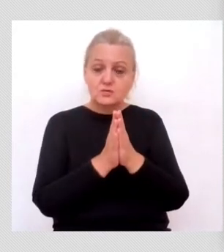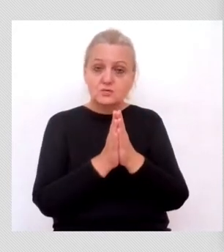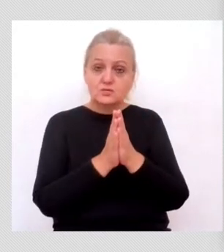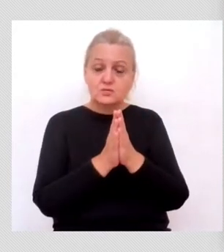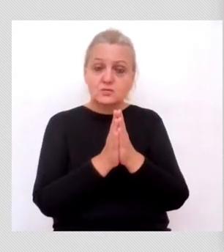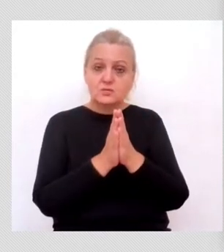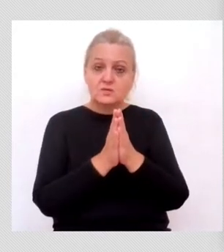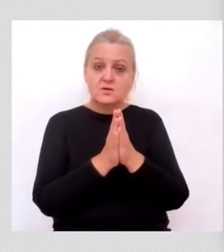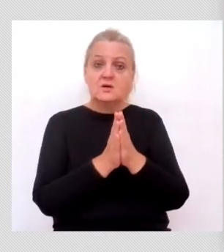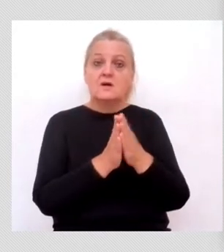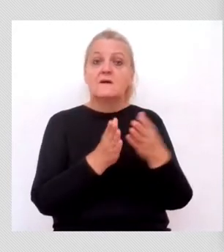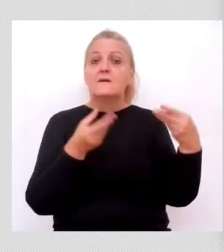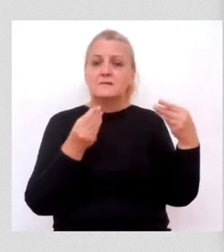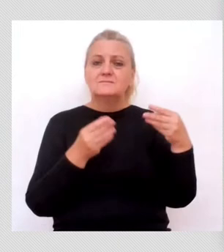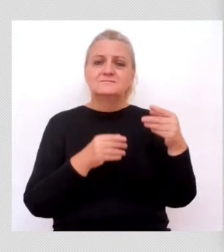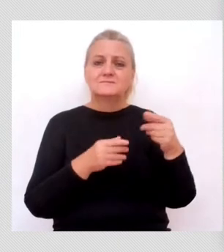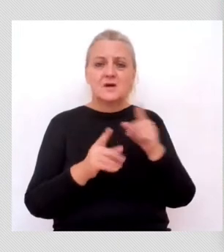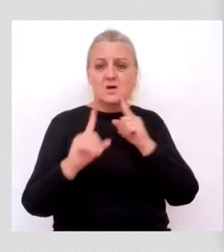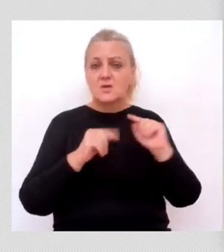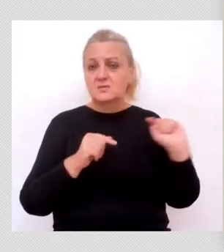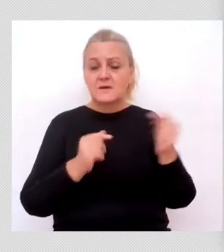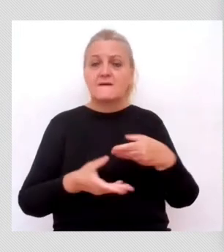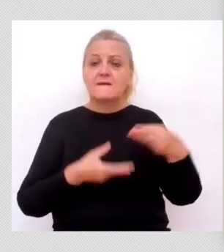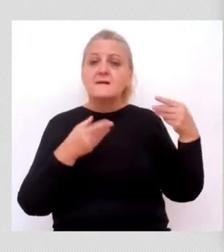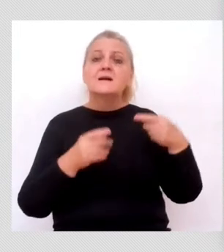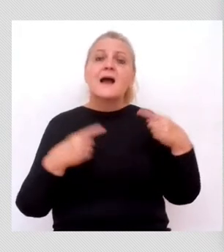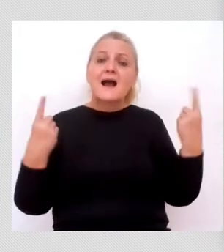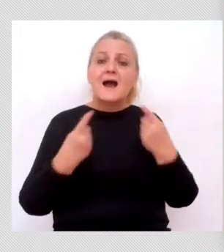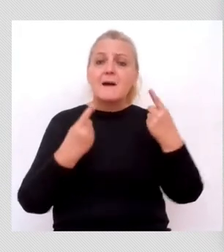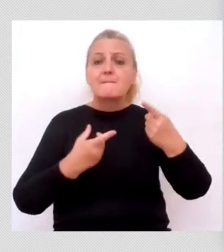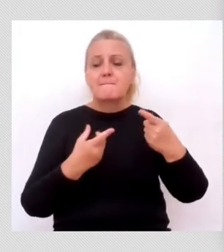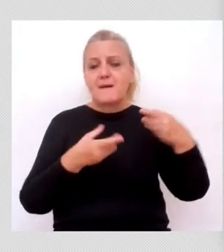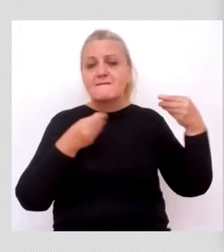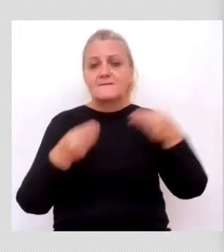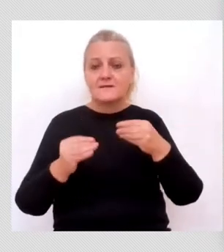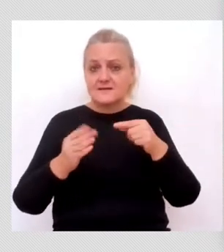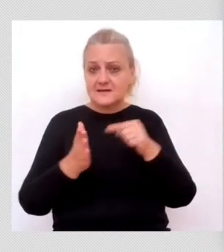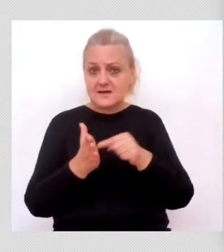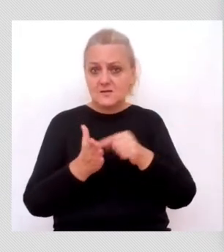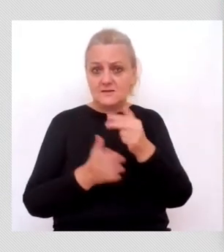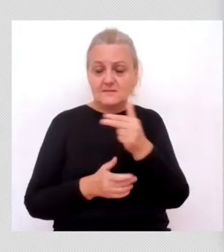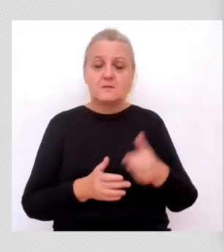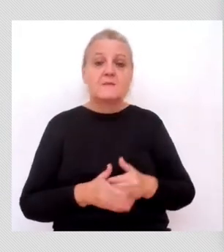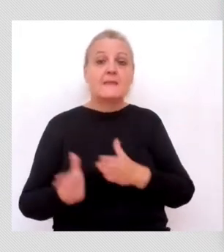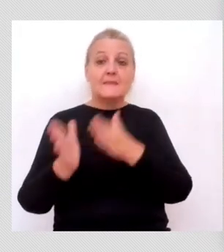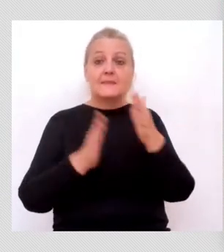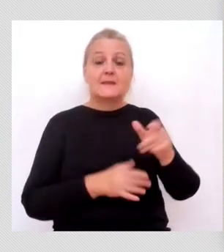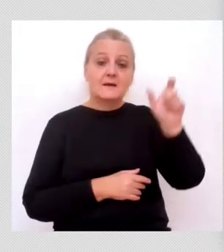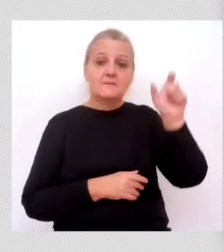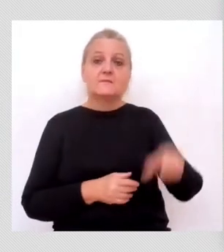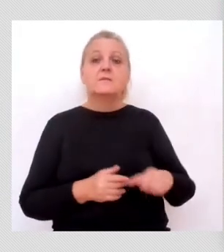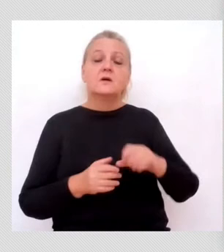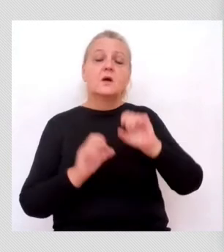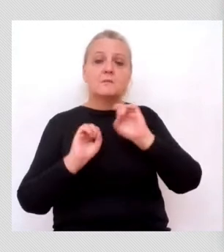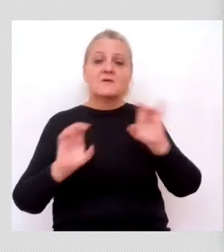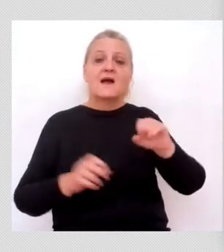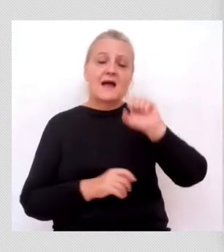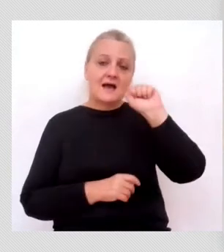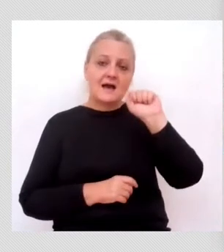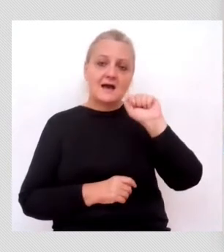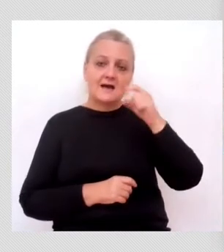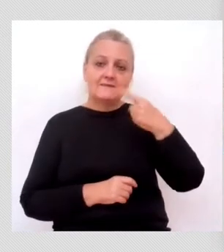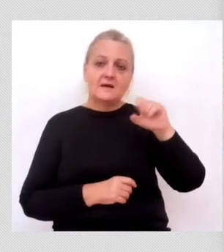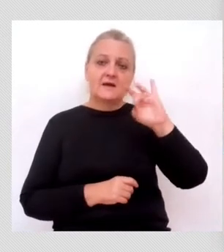na finansowanie kampanii. Kolejną osobą, która się zgłosiła, był profesor Adam Gędźwił. Adamie, bardzo